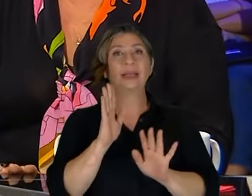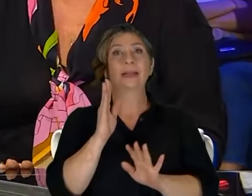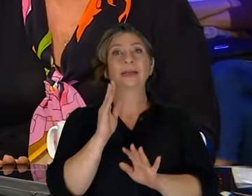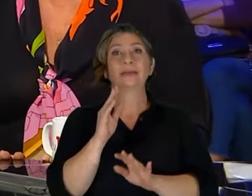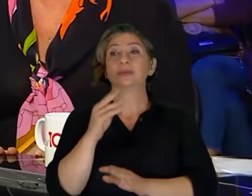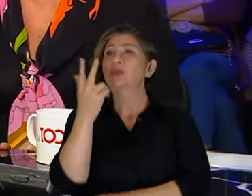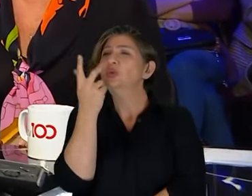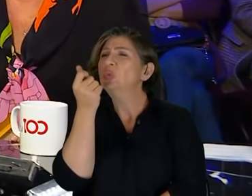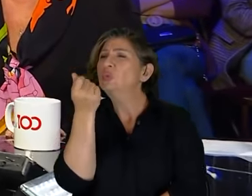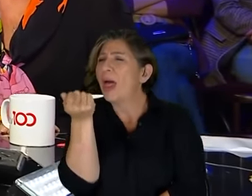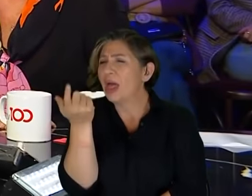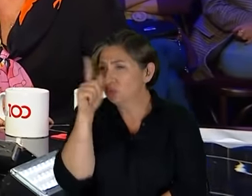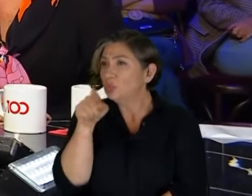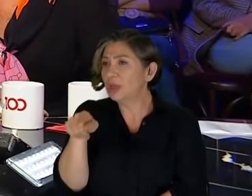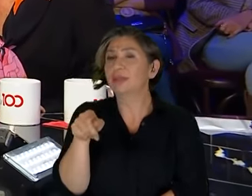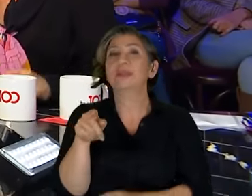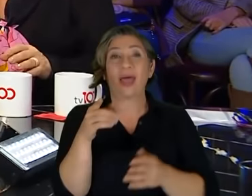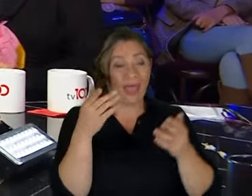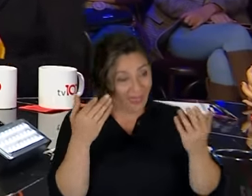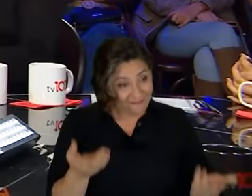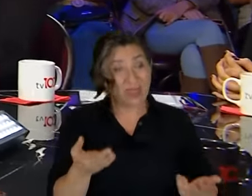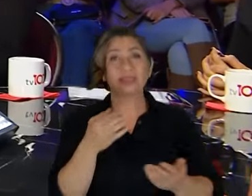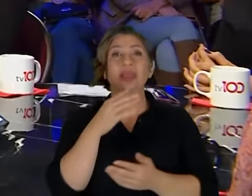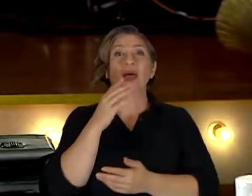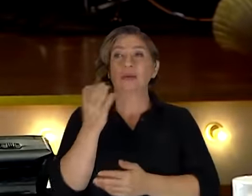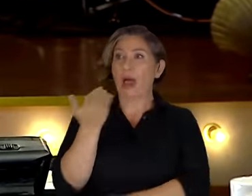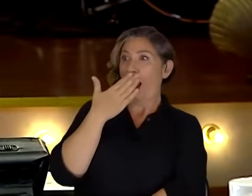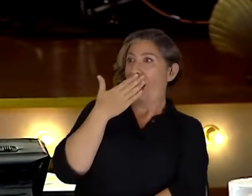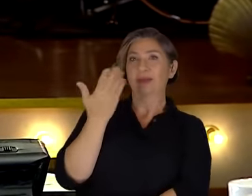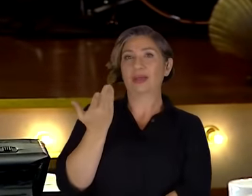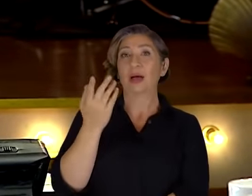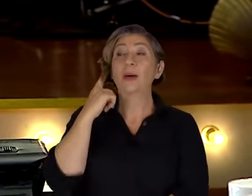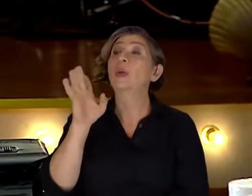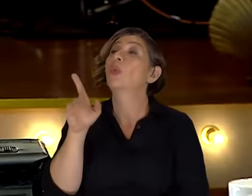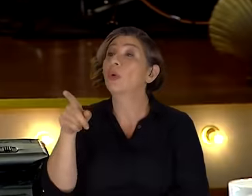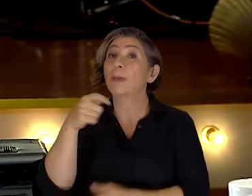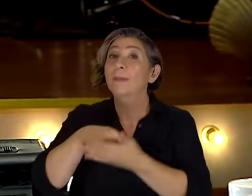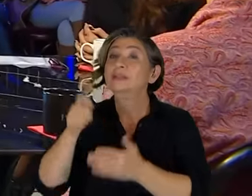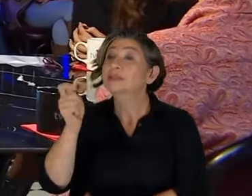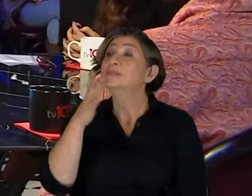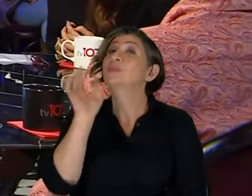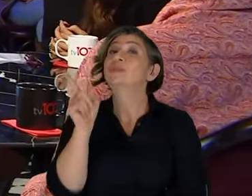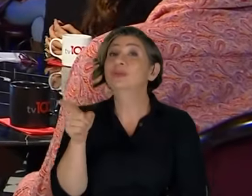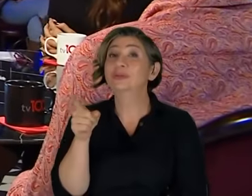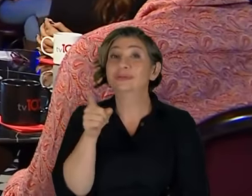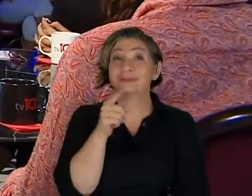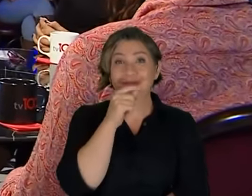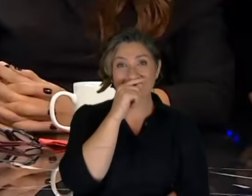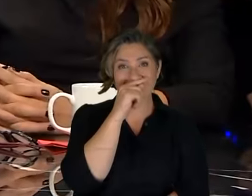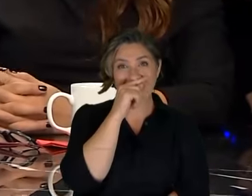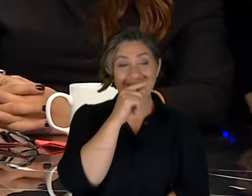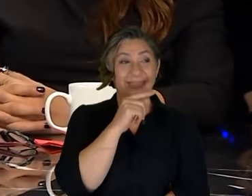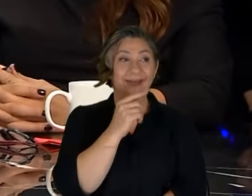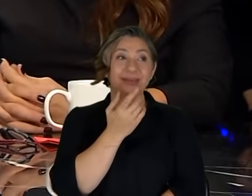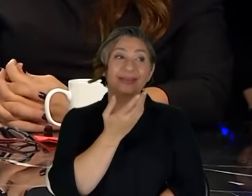de üstelik... Ve 3 kuruş paraya bunu yapıyorsunuz. Evet. Aa. Tabii onu hiç... Aa ne abi? Aa. Haberin yok mu kaç para verildiğini?